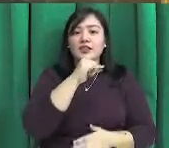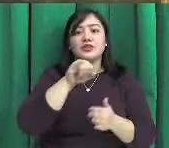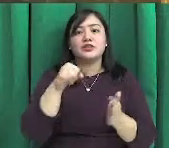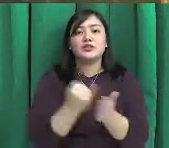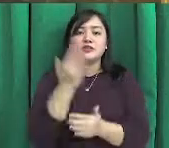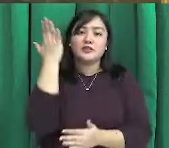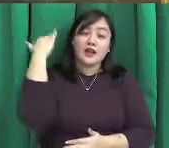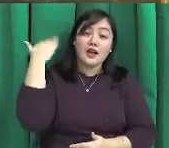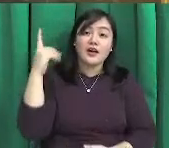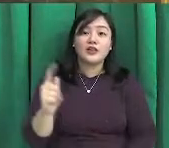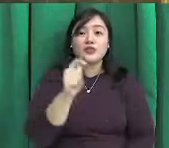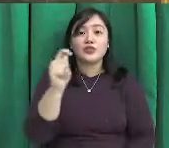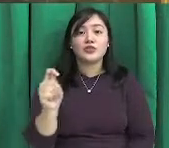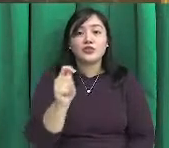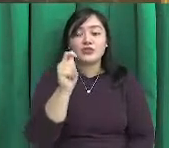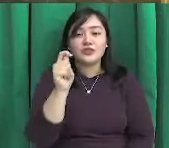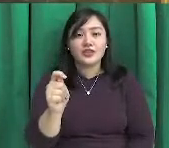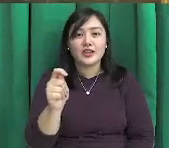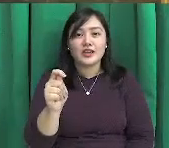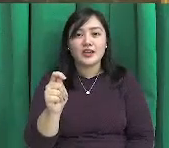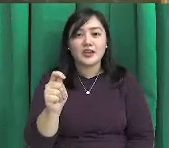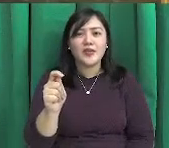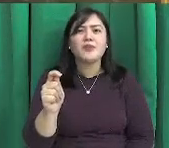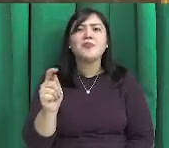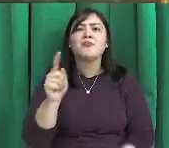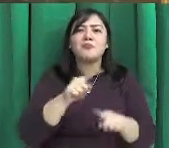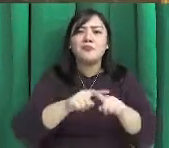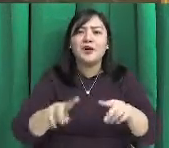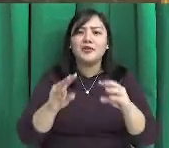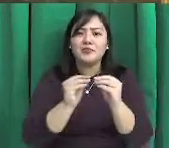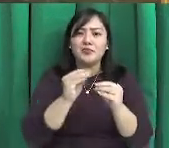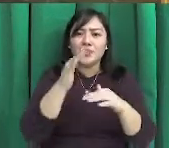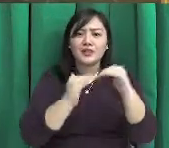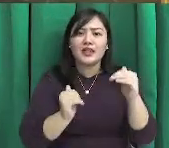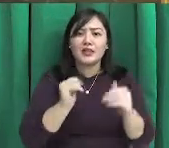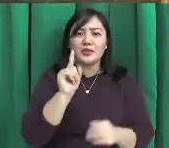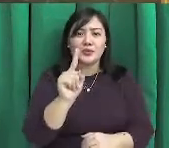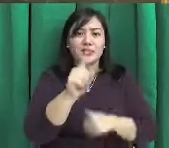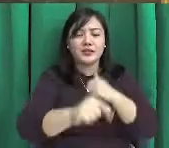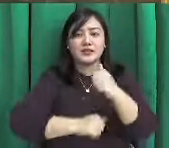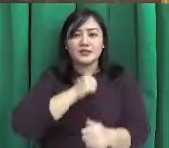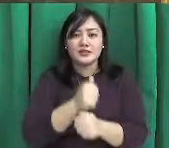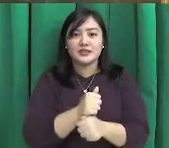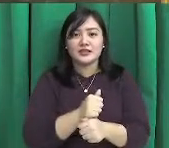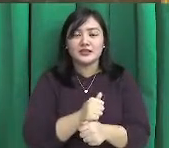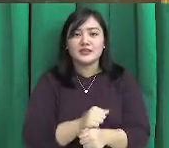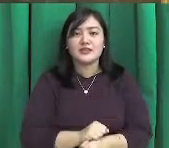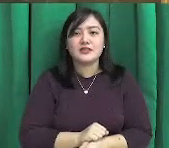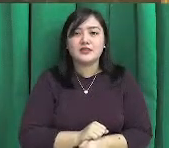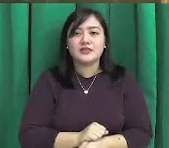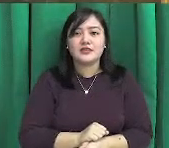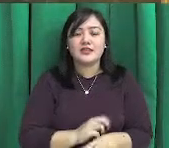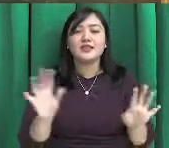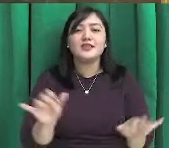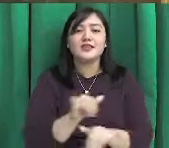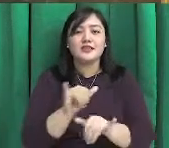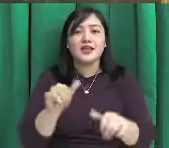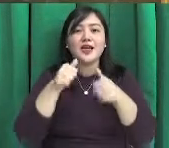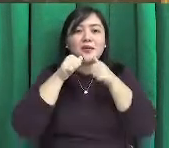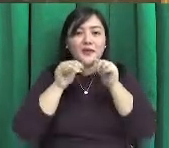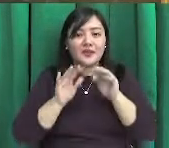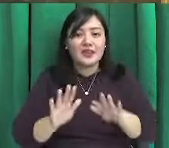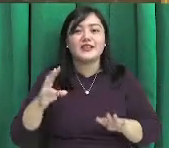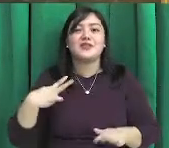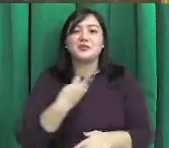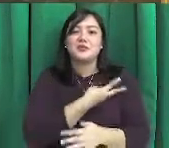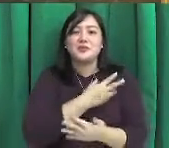nakaraang ay, isang taon na pala tayo mahigit. Ay, pambira. Yun din po ang pagpapalang maihahatid natin sa araw na ito.